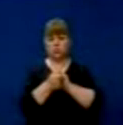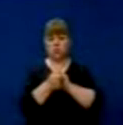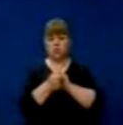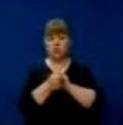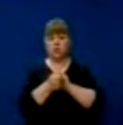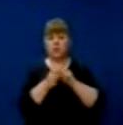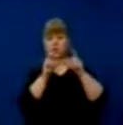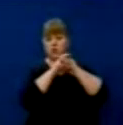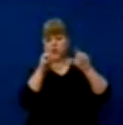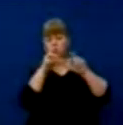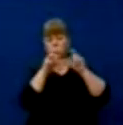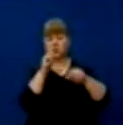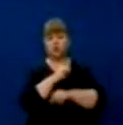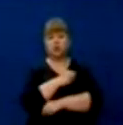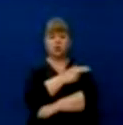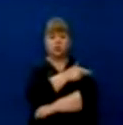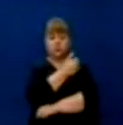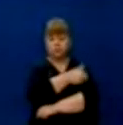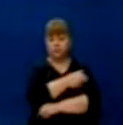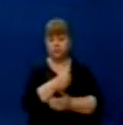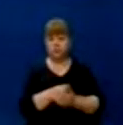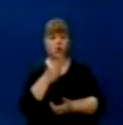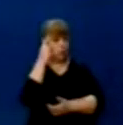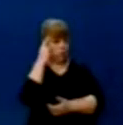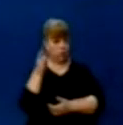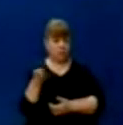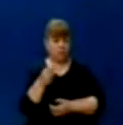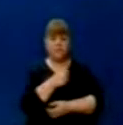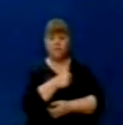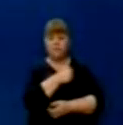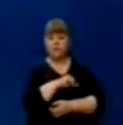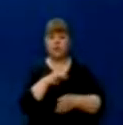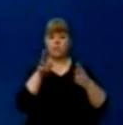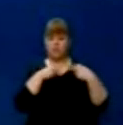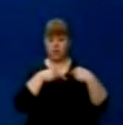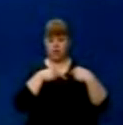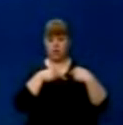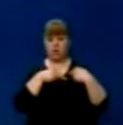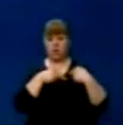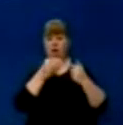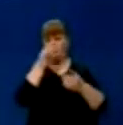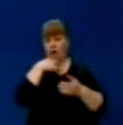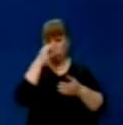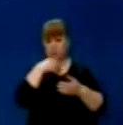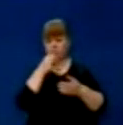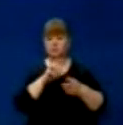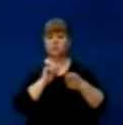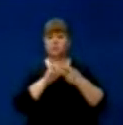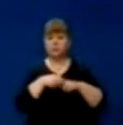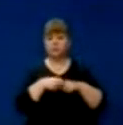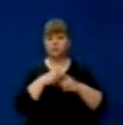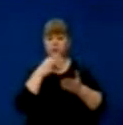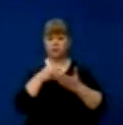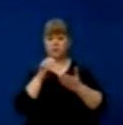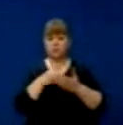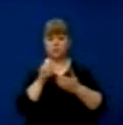shëndetësore me produkte medicinale. Ju e dini se prej këtij viti përgjësia për furnizim me barna dhe material shpenzues ka